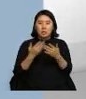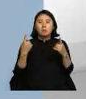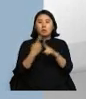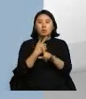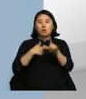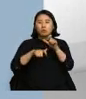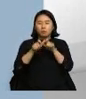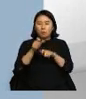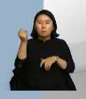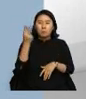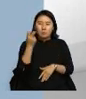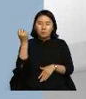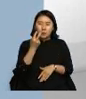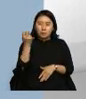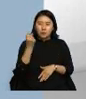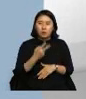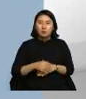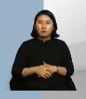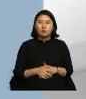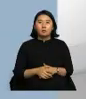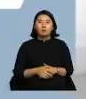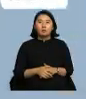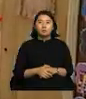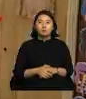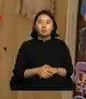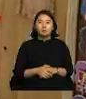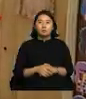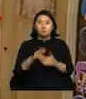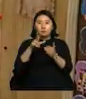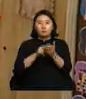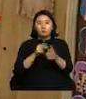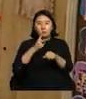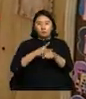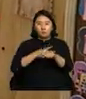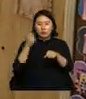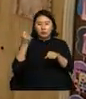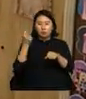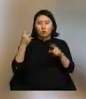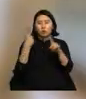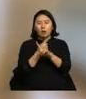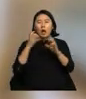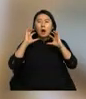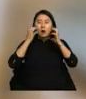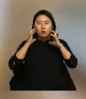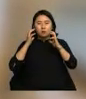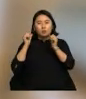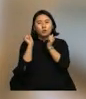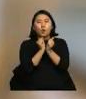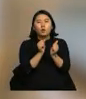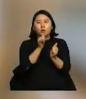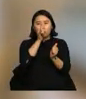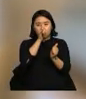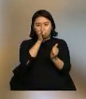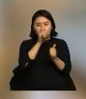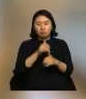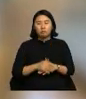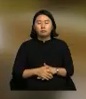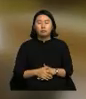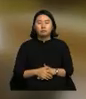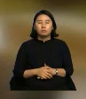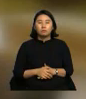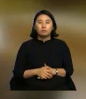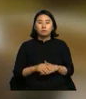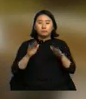변경으로 더욱 빈번하게 발생했던 것으로 나타났습니다. 문제는 교사가 자주 교체되면 아이들에게도 악영향을 줄 수밖에 없다는